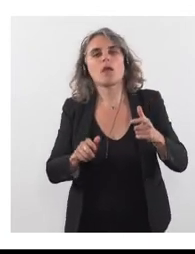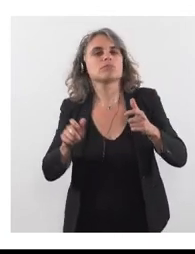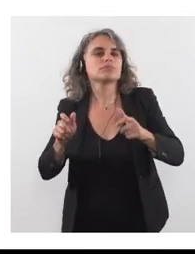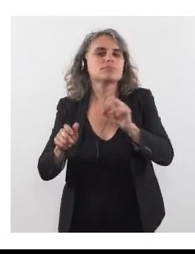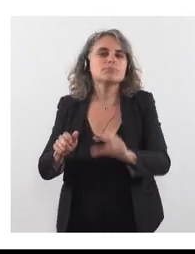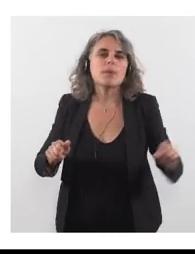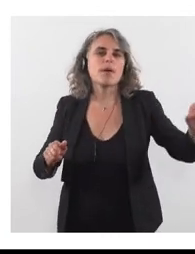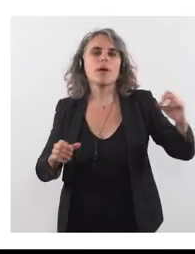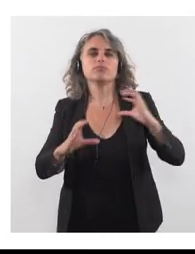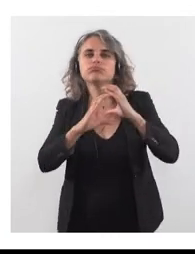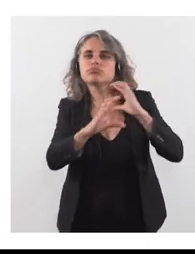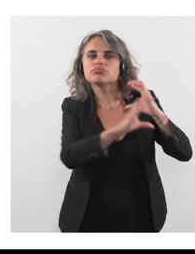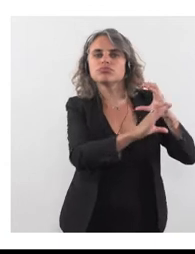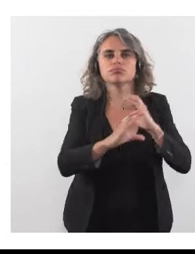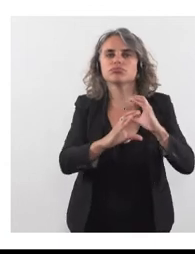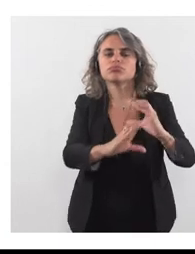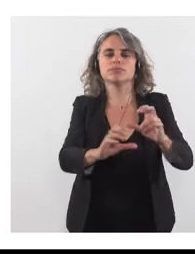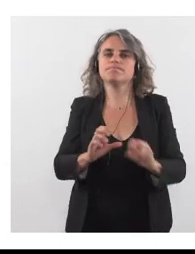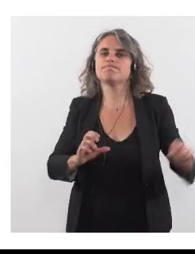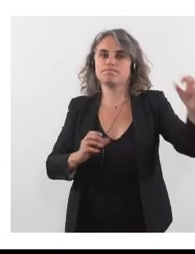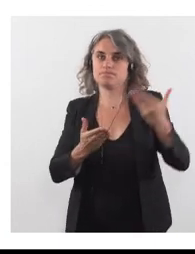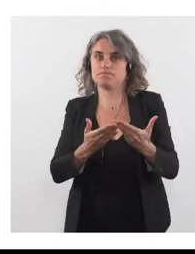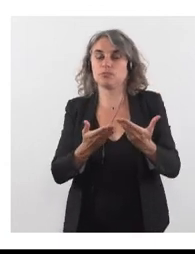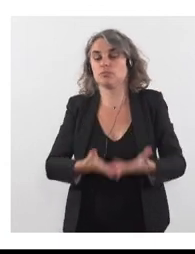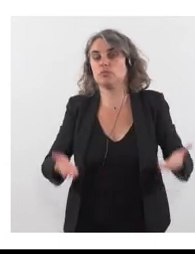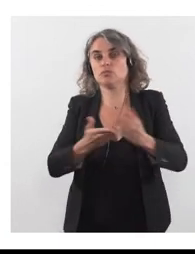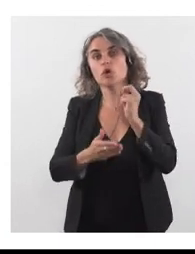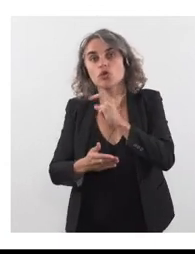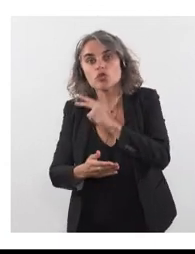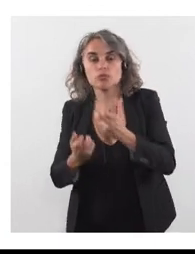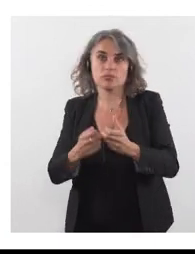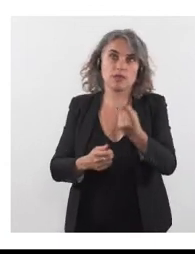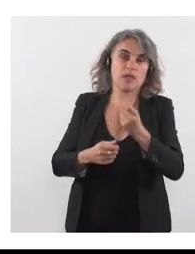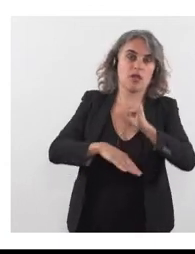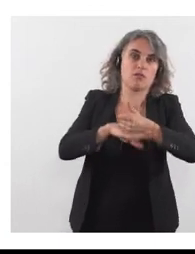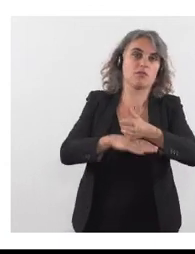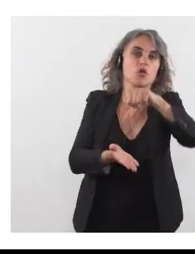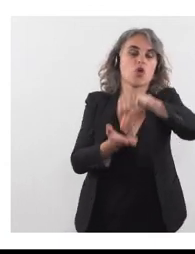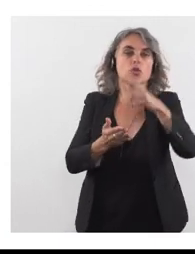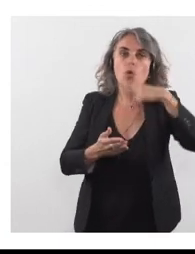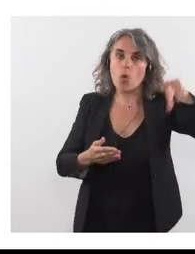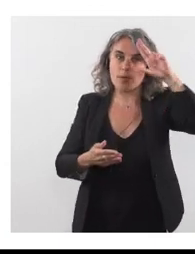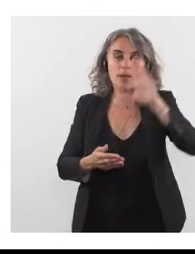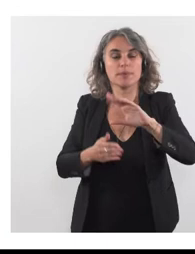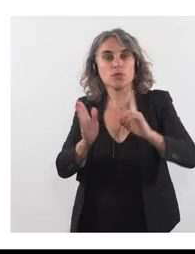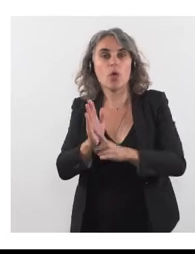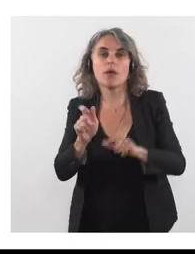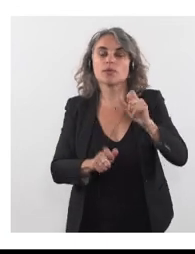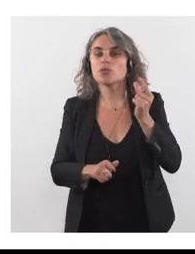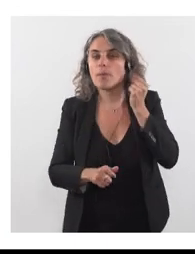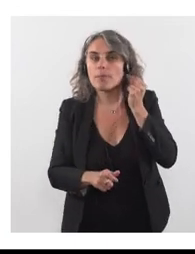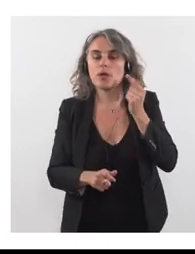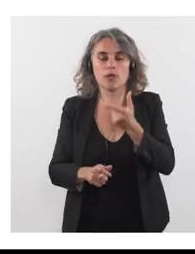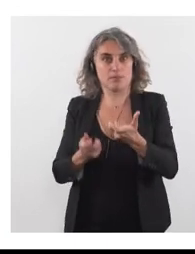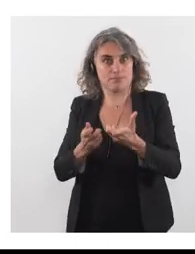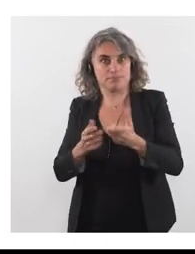procédures urgentes qui ont été initiées par le Centre européen sur le droit des Roms, avec une